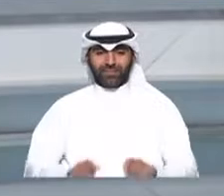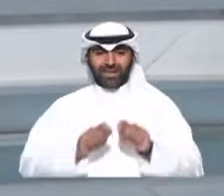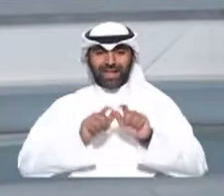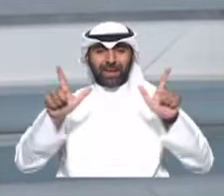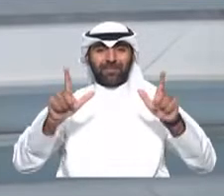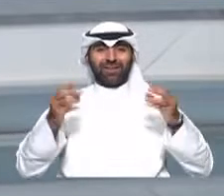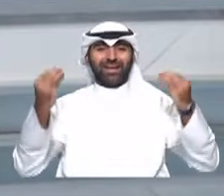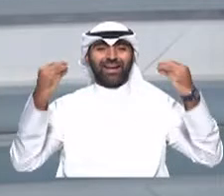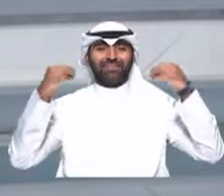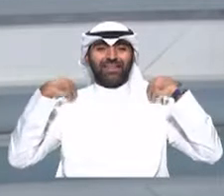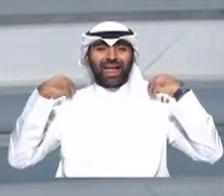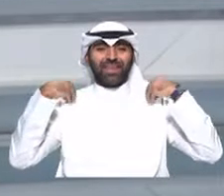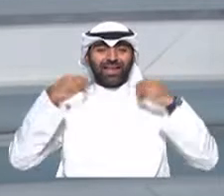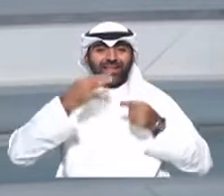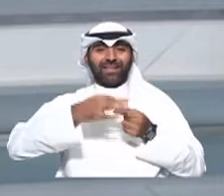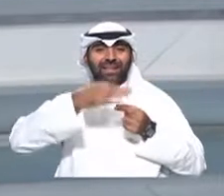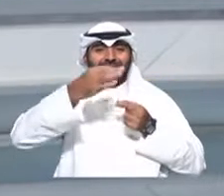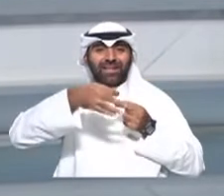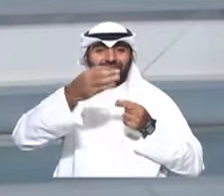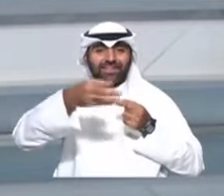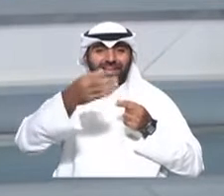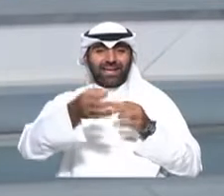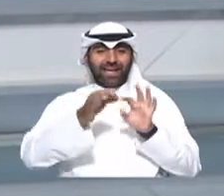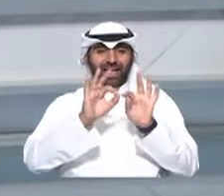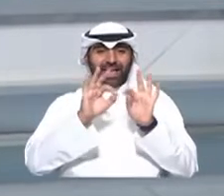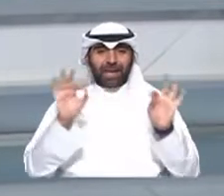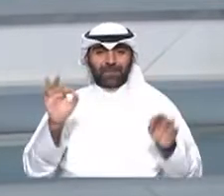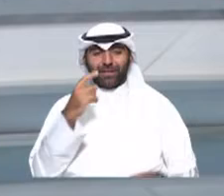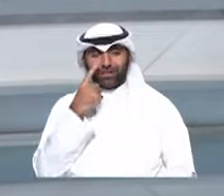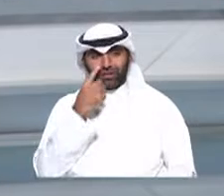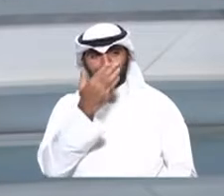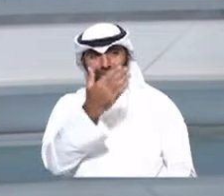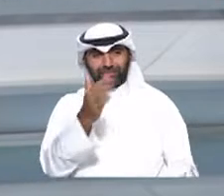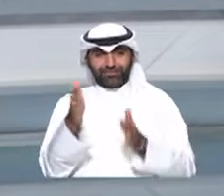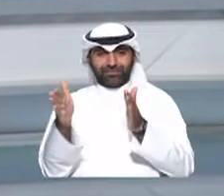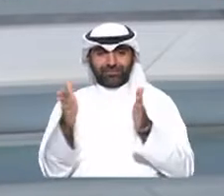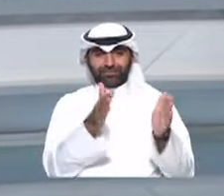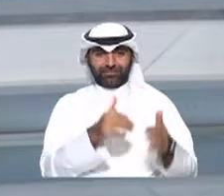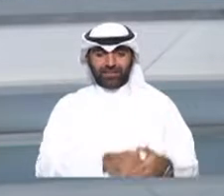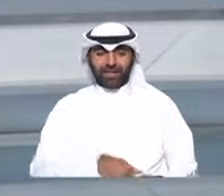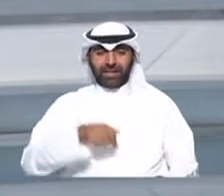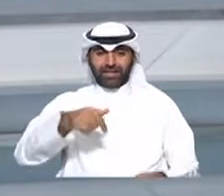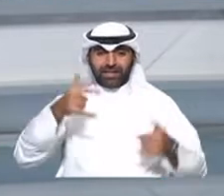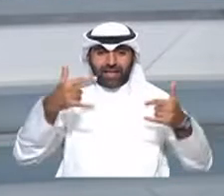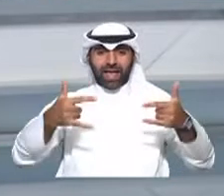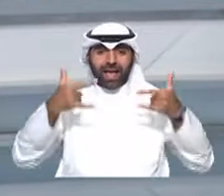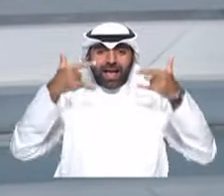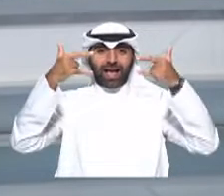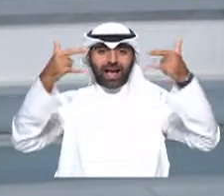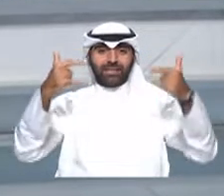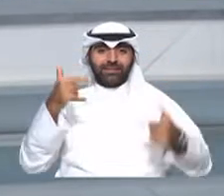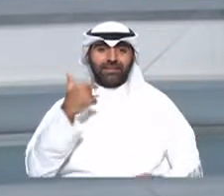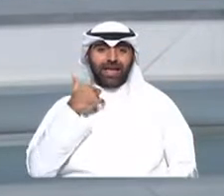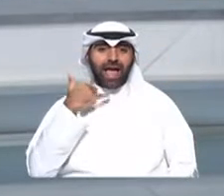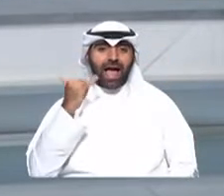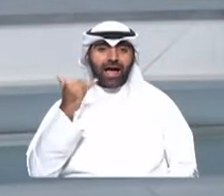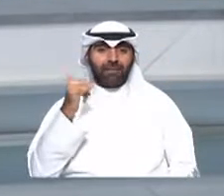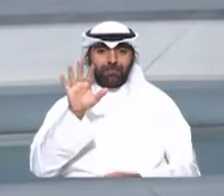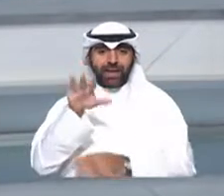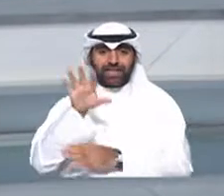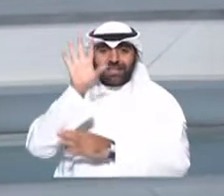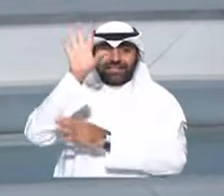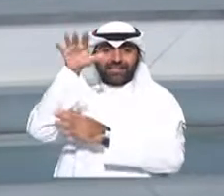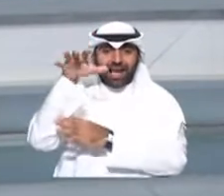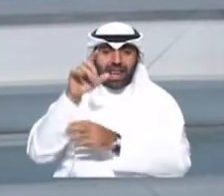أهلا بكم. أطاح نادي كاظمة بخصمه الاتحاد الإسكندري المصري بنتيجة 106 نقاط مقابل